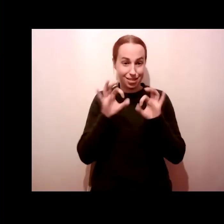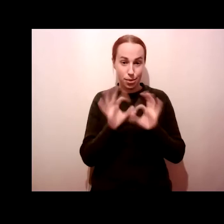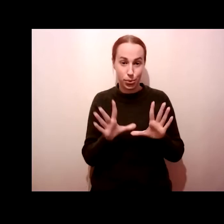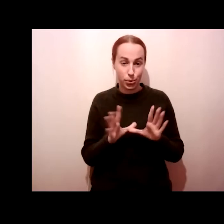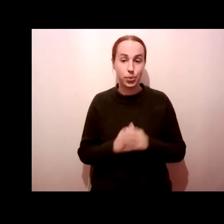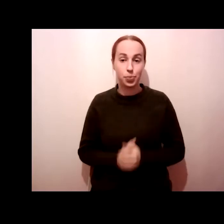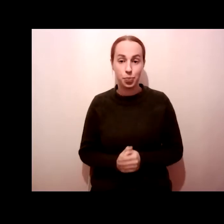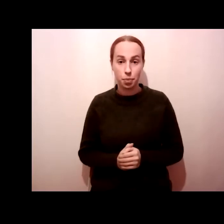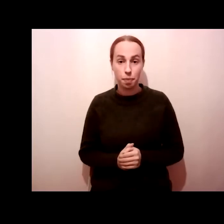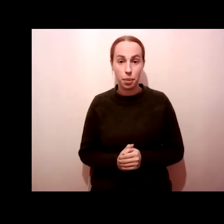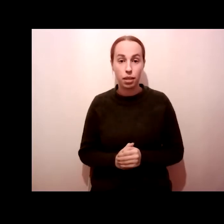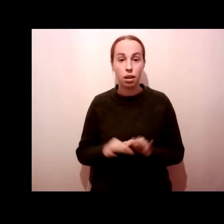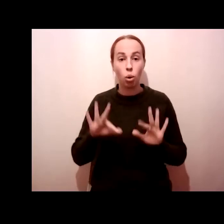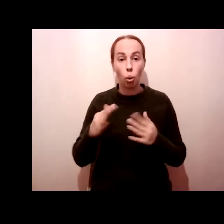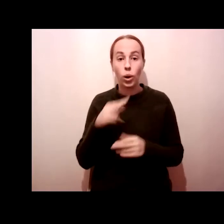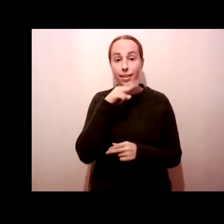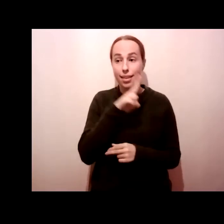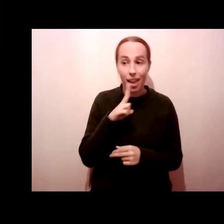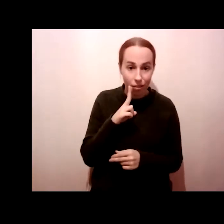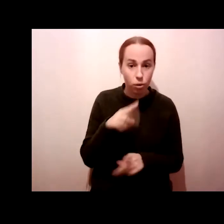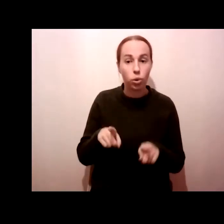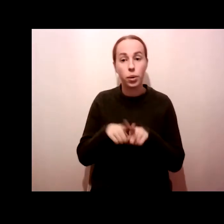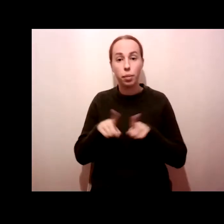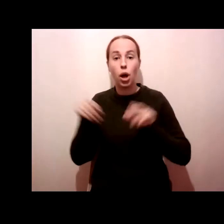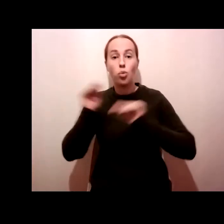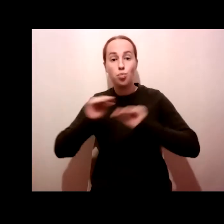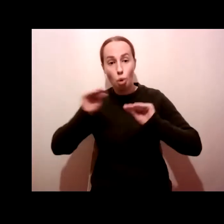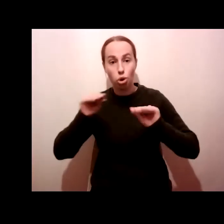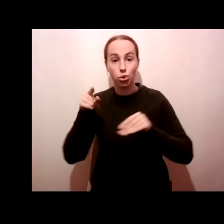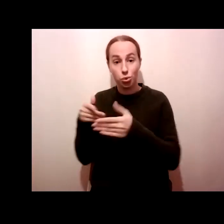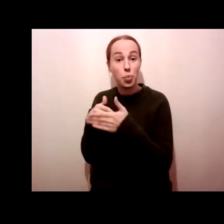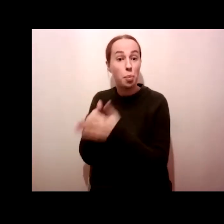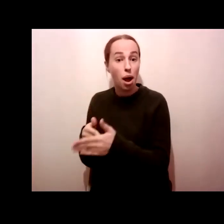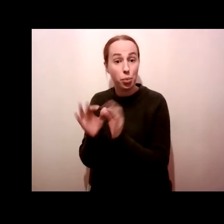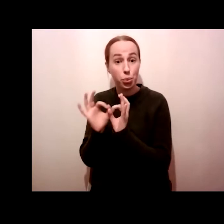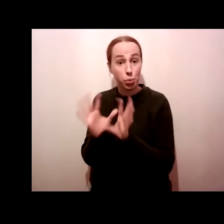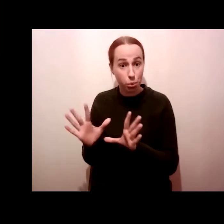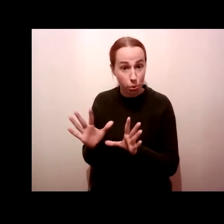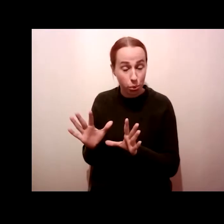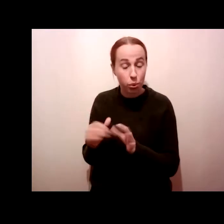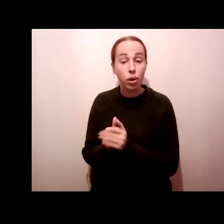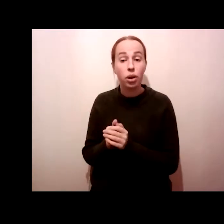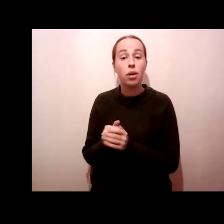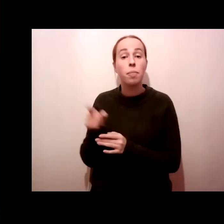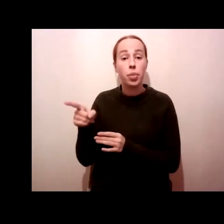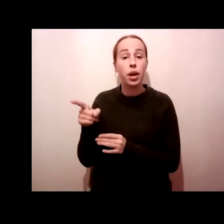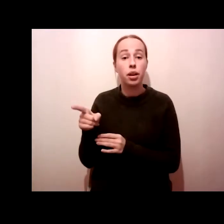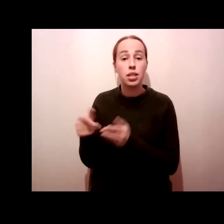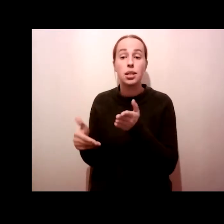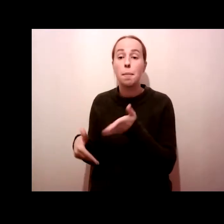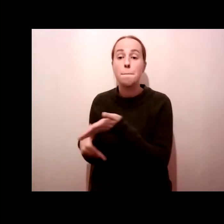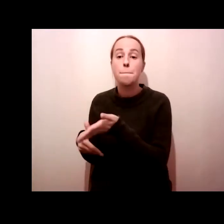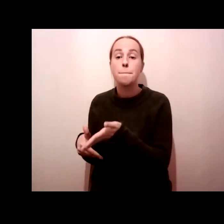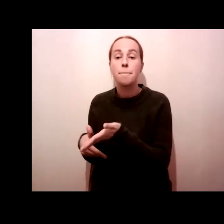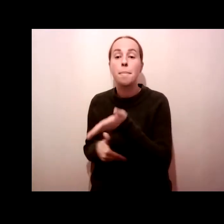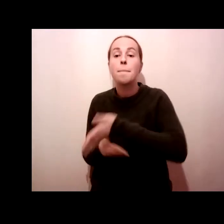vaikas nesulaukia nei tėvų, nei mokytojų paramos, jam nelieka ieškoti tos pagalbos